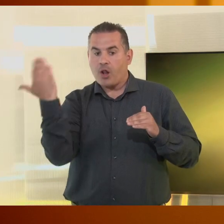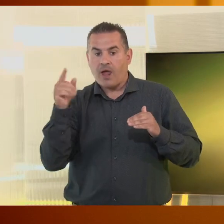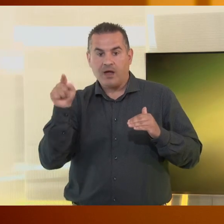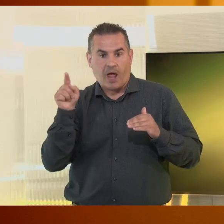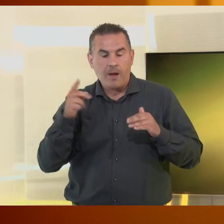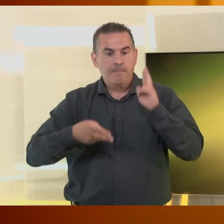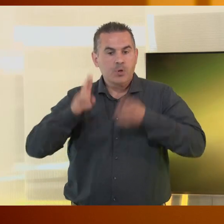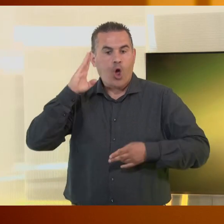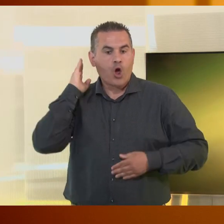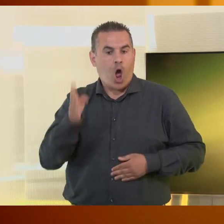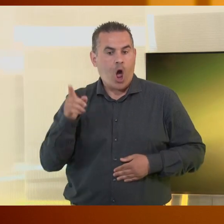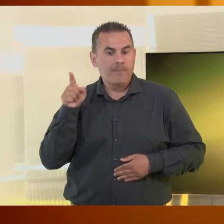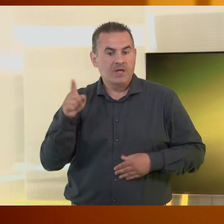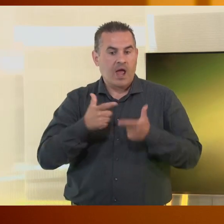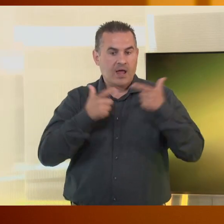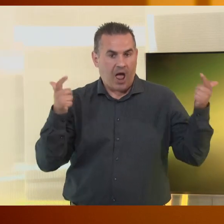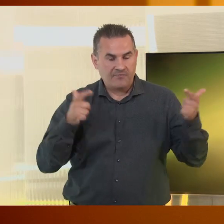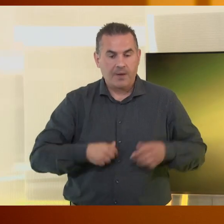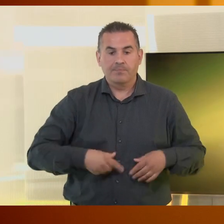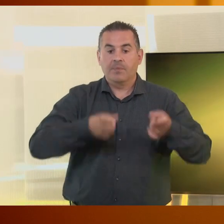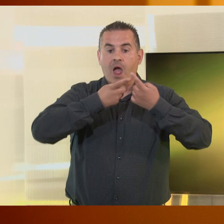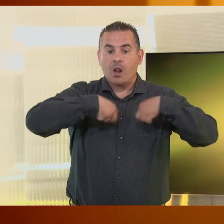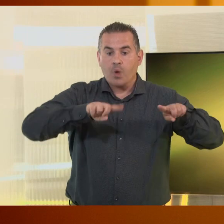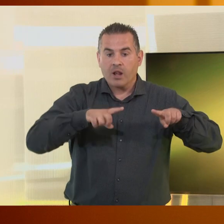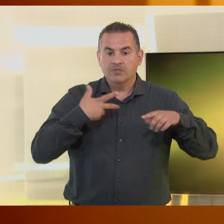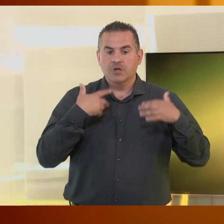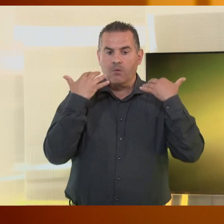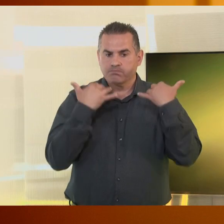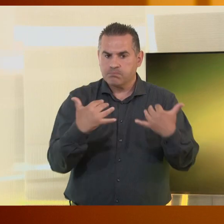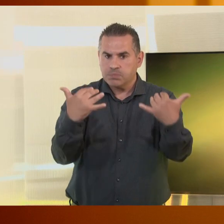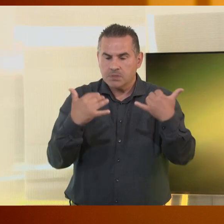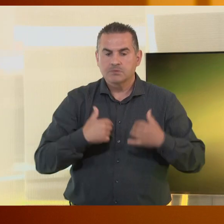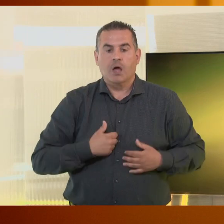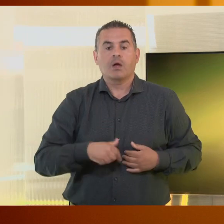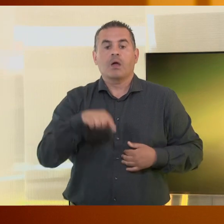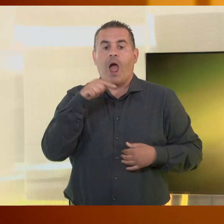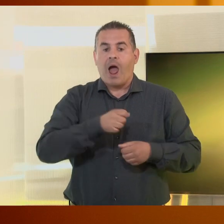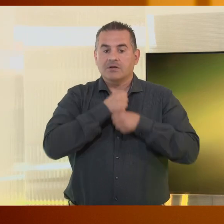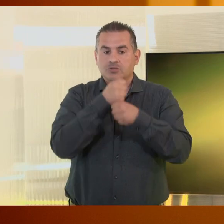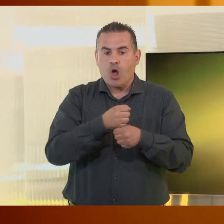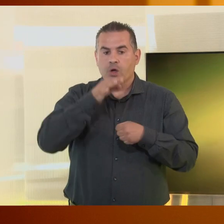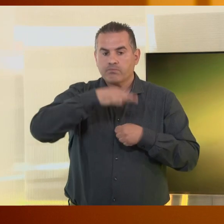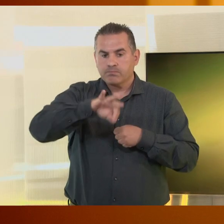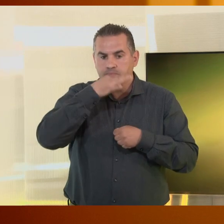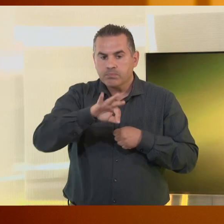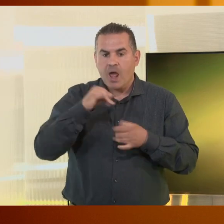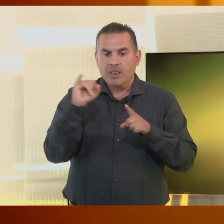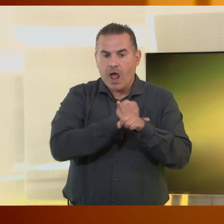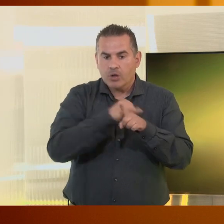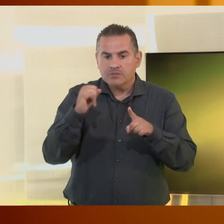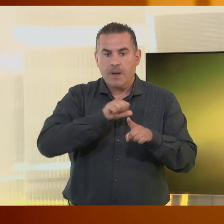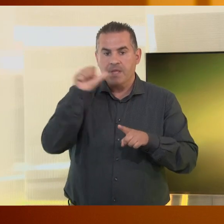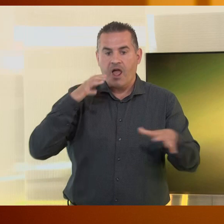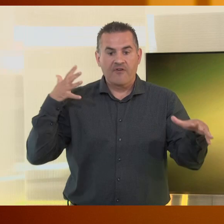ha illustrato nel dettaglio alla platea i primi interventi previsti, azioni che saranno inserite all'interno del disegno di legge di variazione di